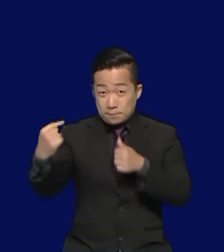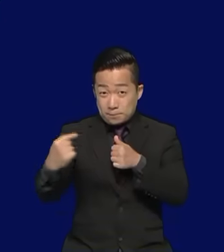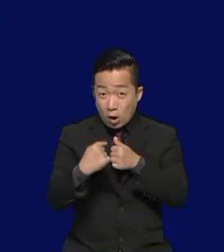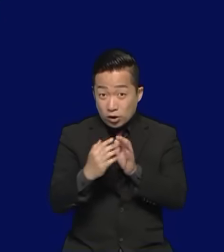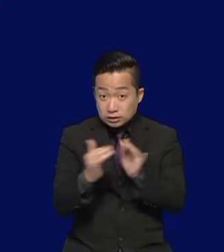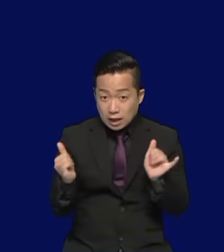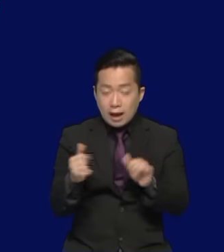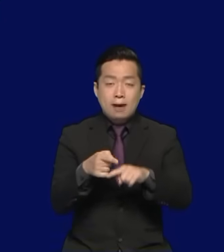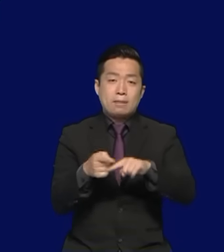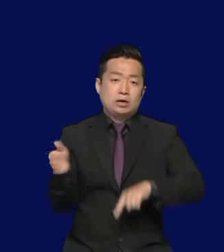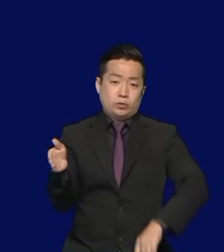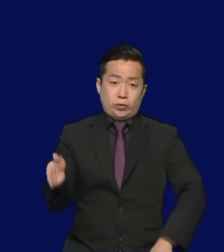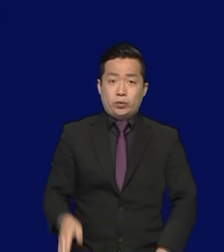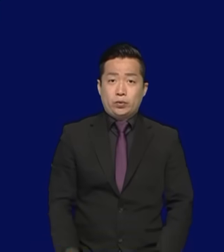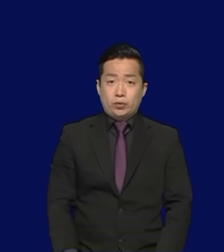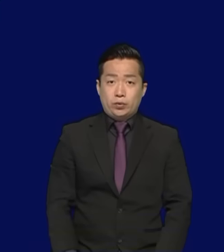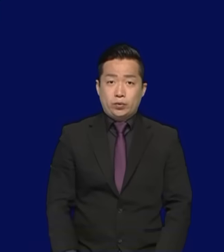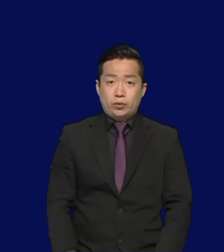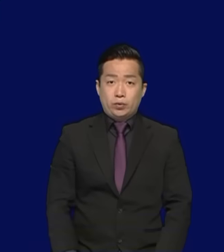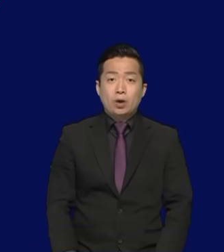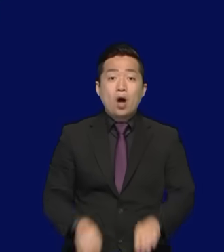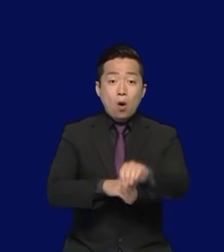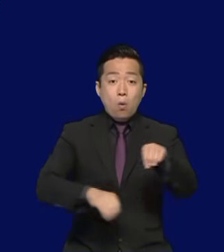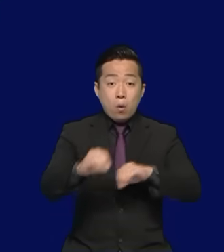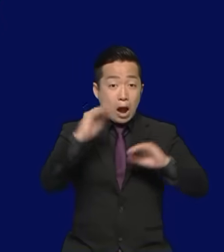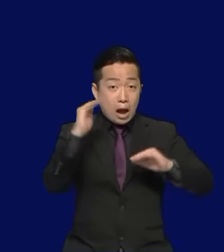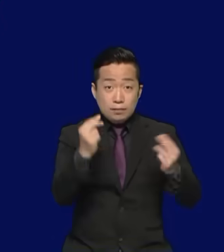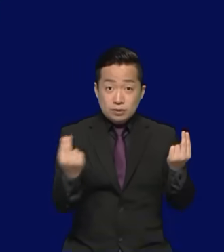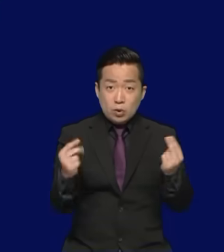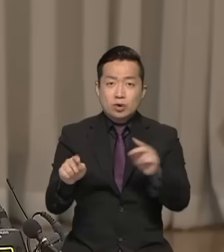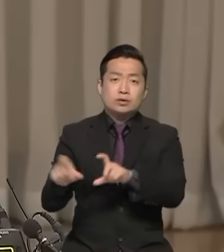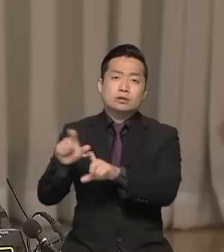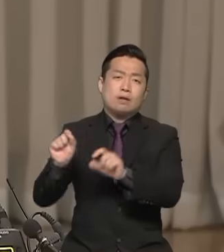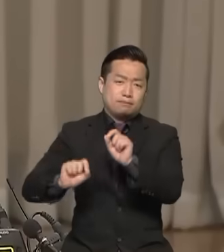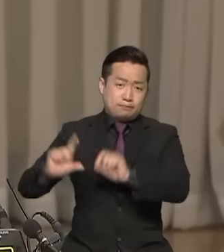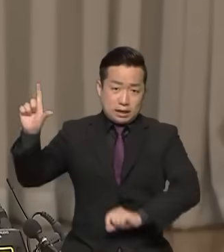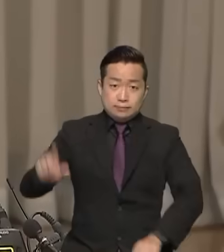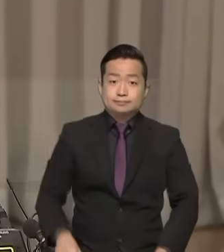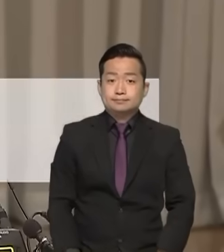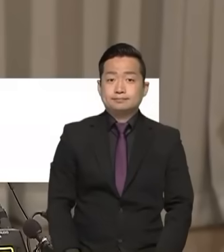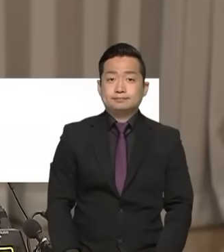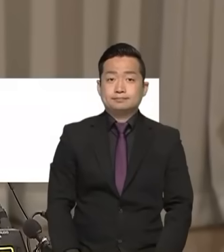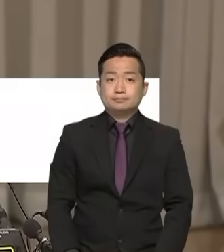경우는 절반에 가까울 정도로 오히려 학생보다 많았습니다 이제